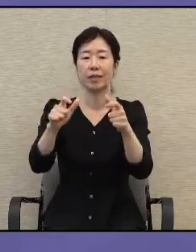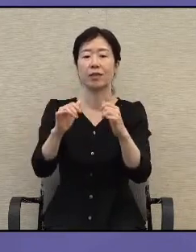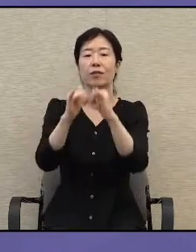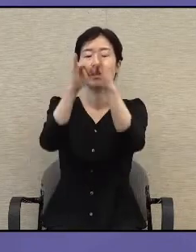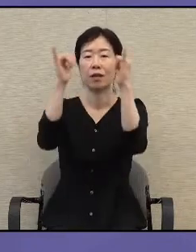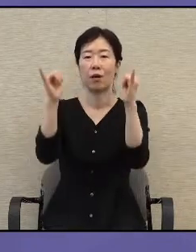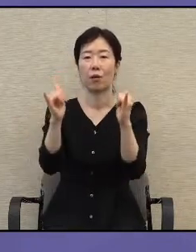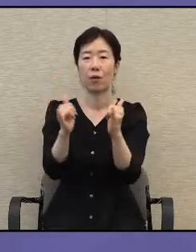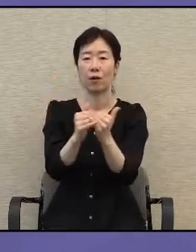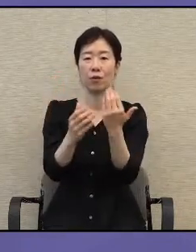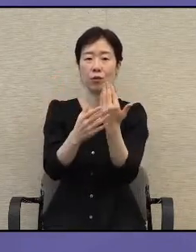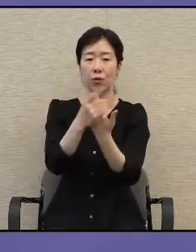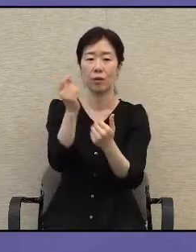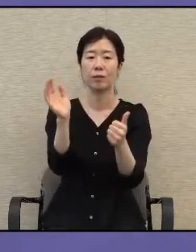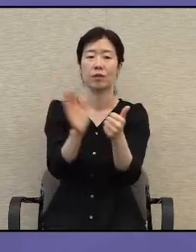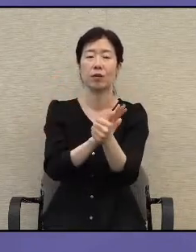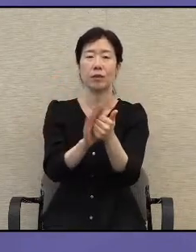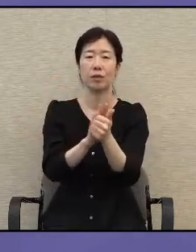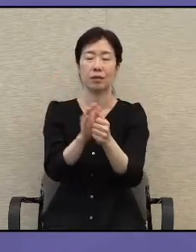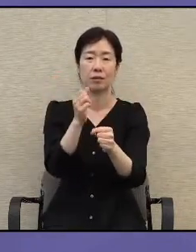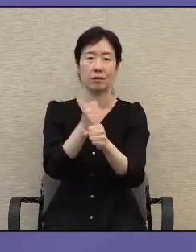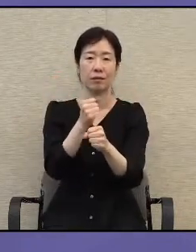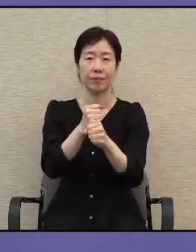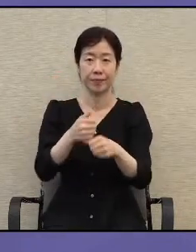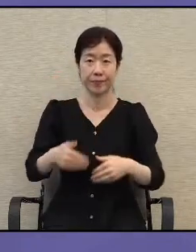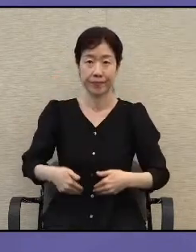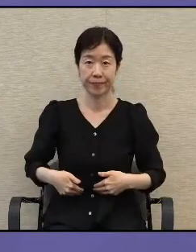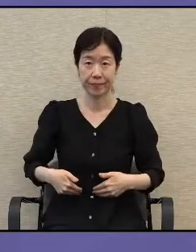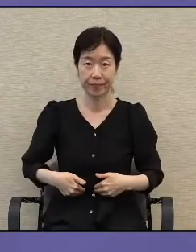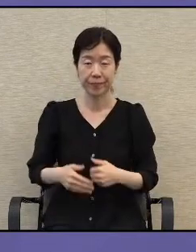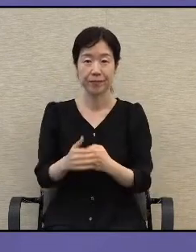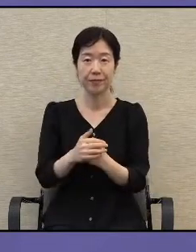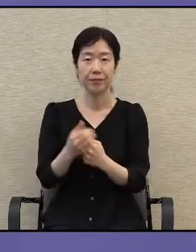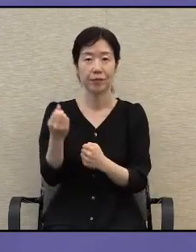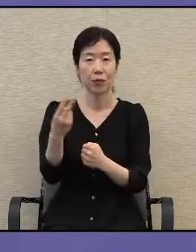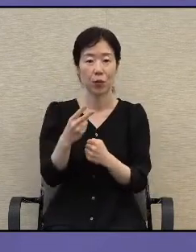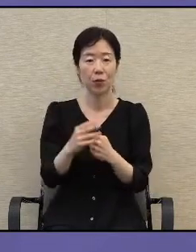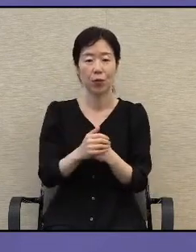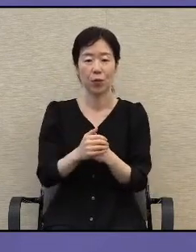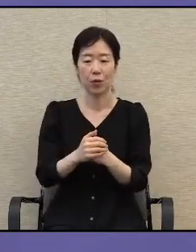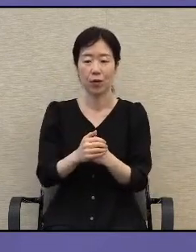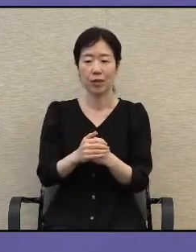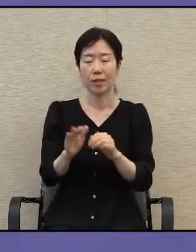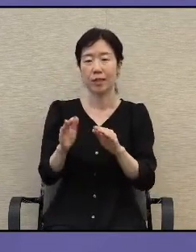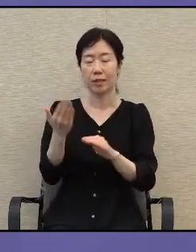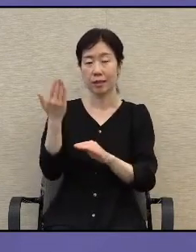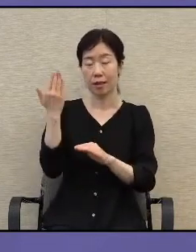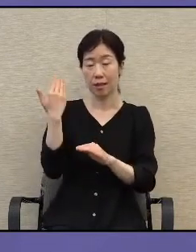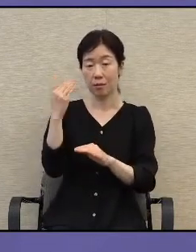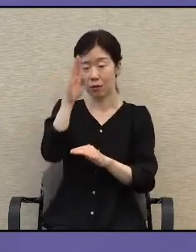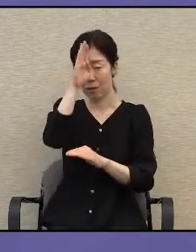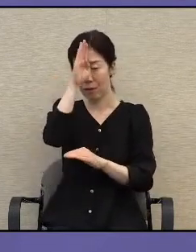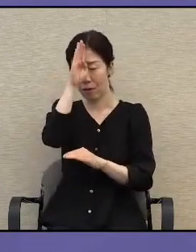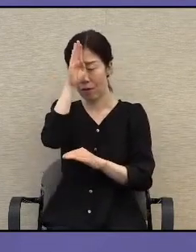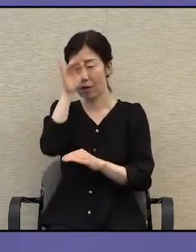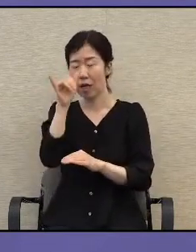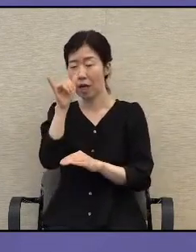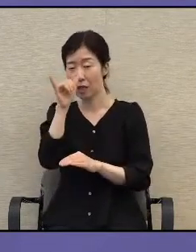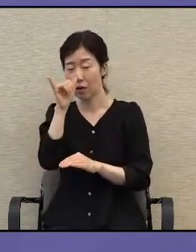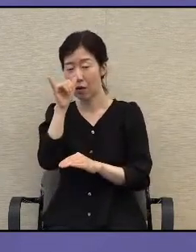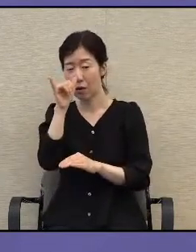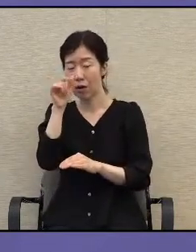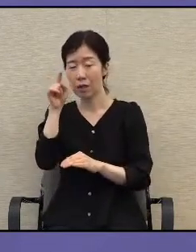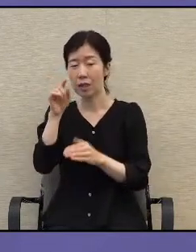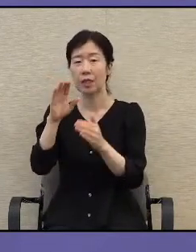서비스가 앞으로의 핵심이라고 하겠습니다. 이 기존의 고위험군으로 확인된 분들은 이 정신건강 치료에서 누락되지 않아야